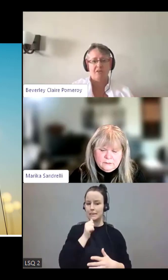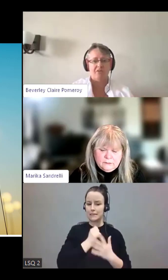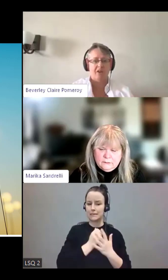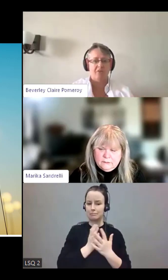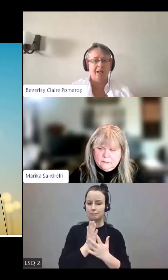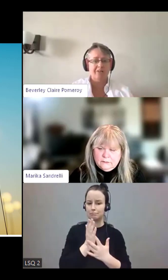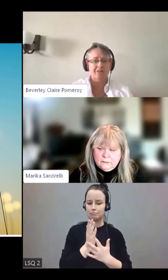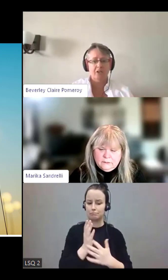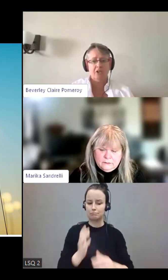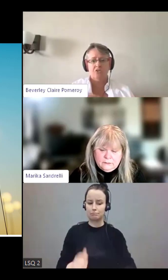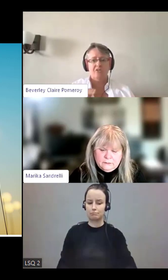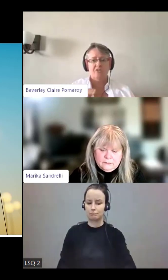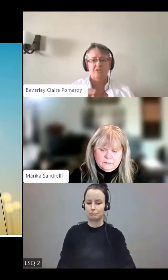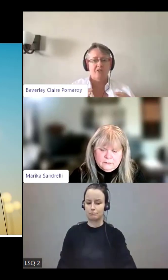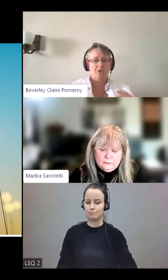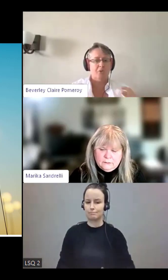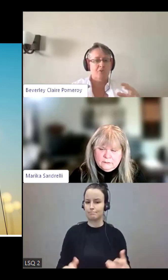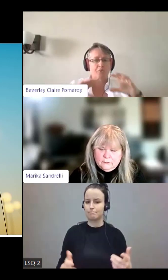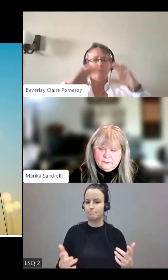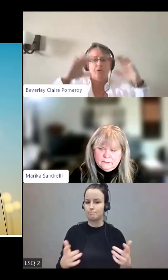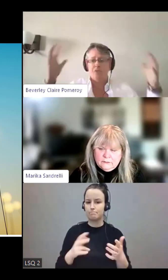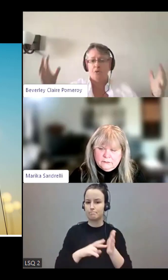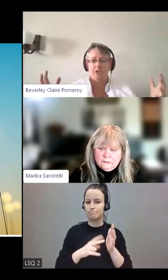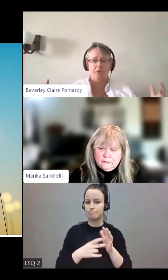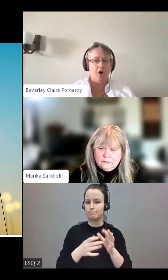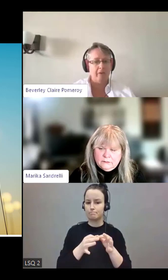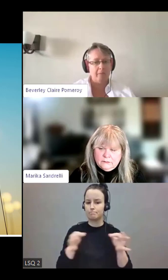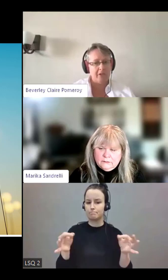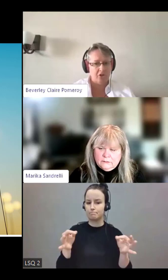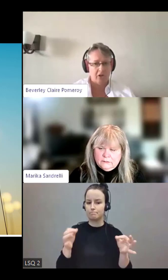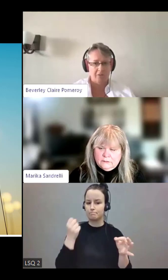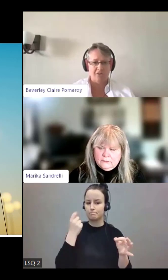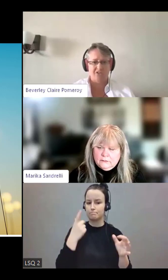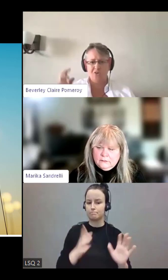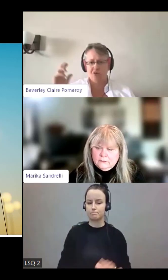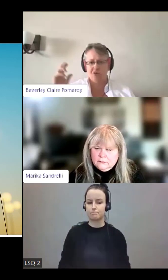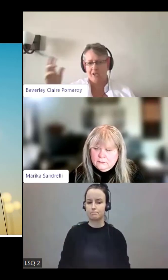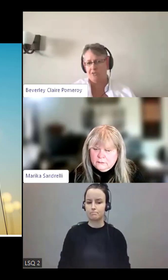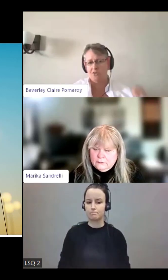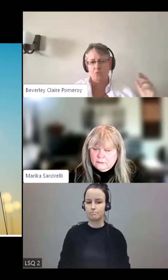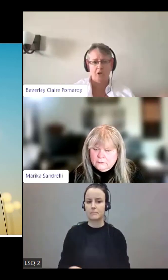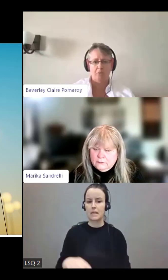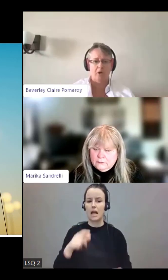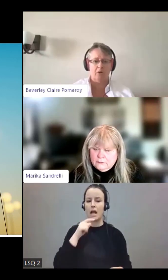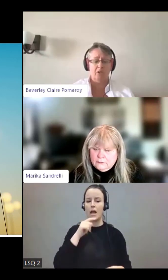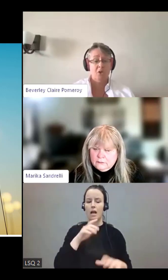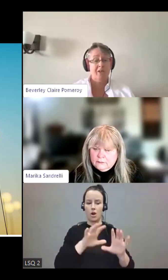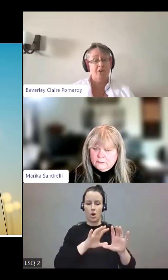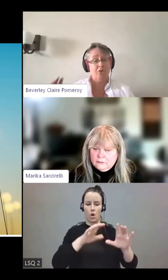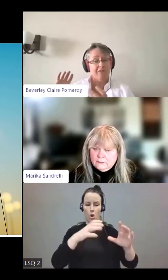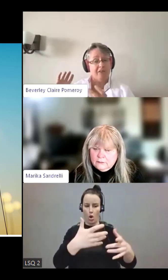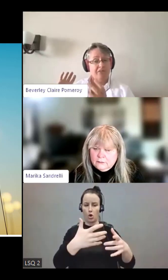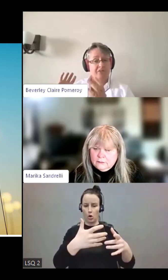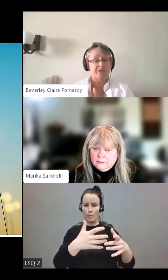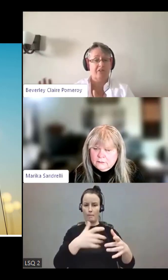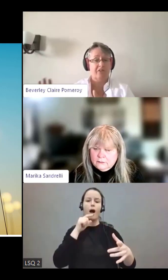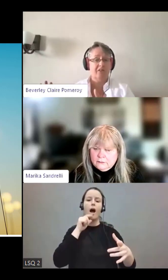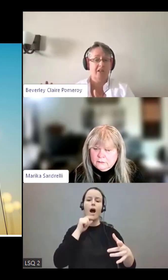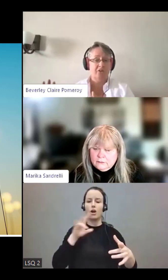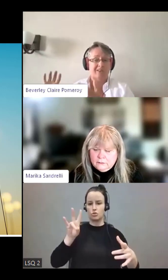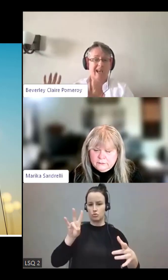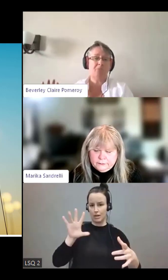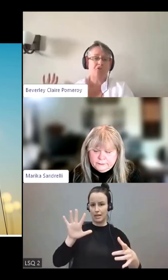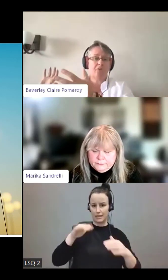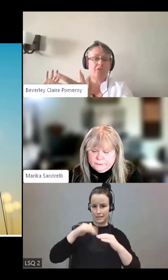du groupe était de 75 ans et plus, donc on envoie un portefeuille avec tous des documents et avec un